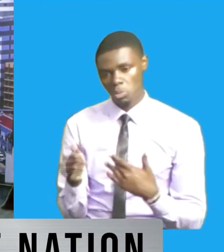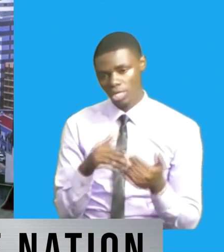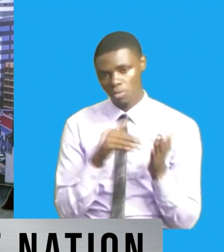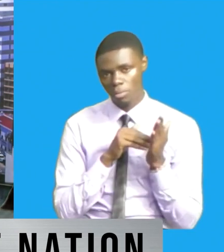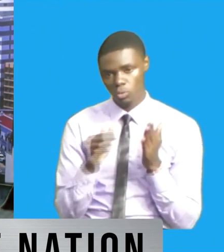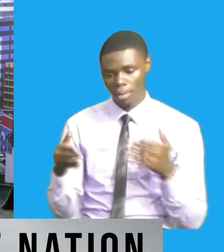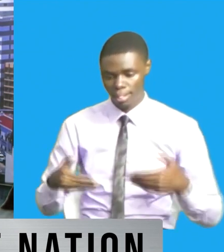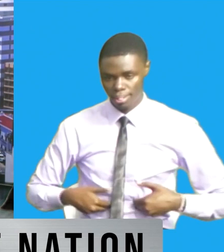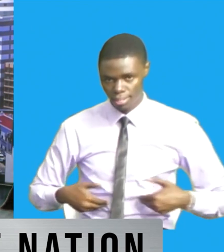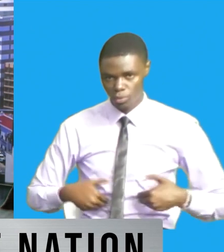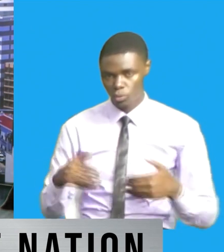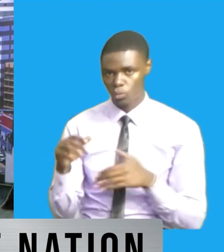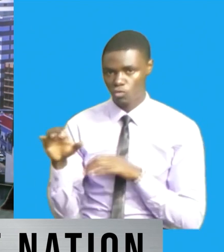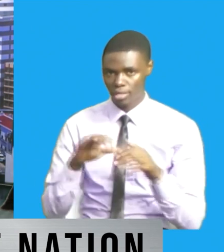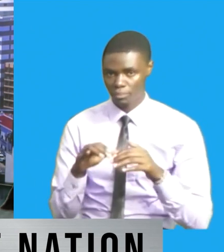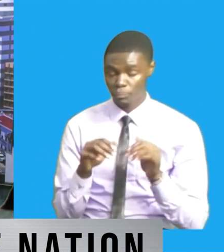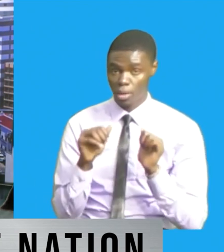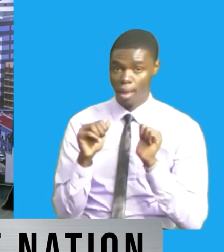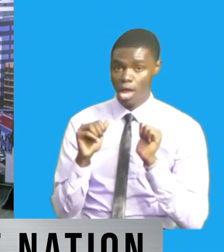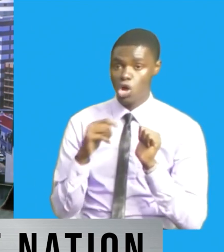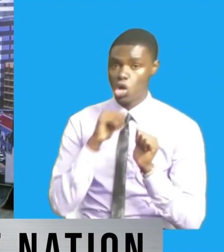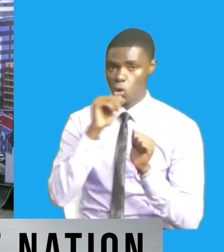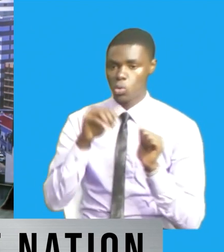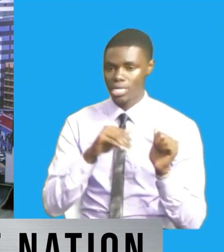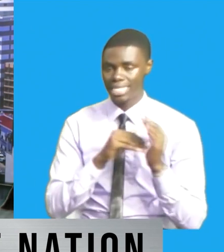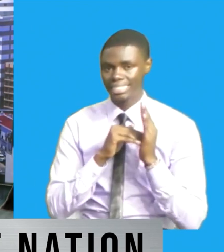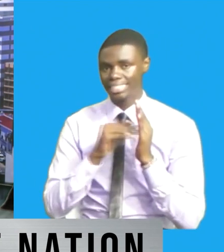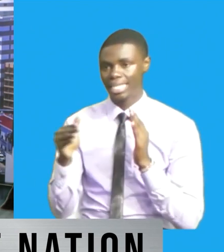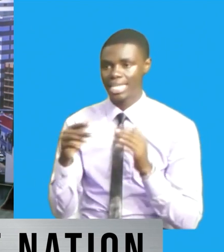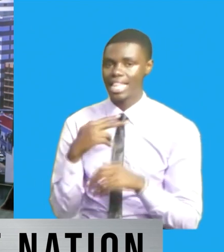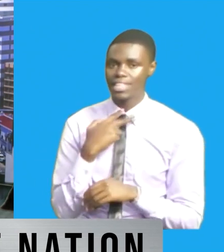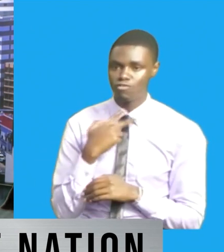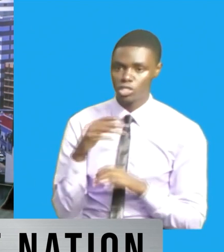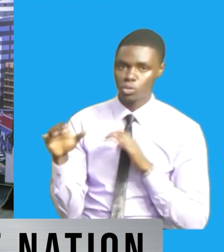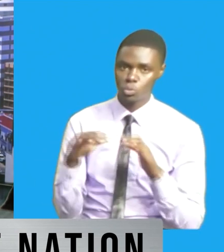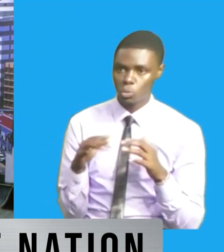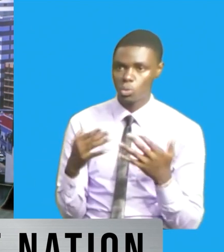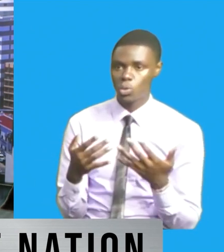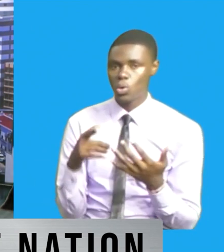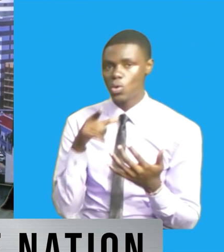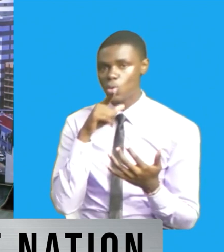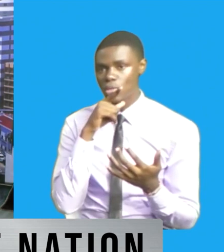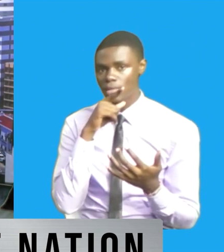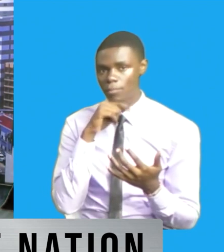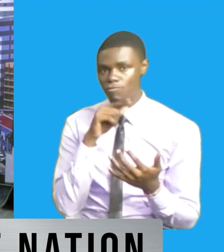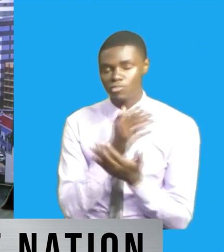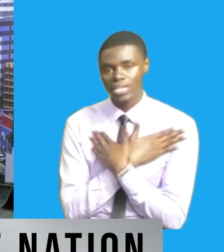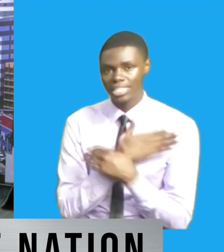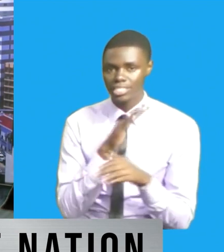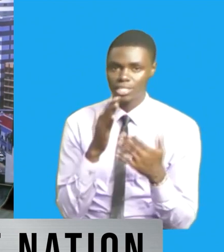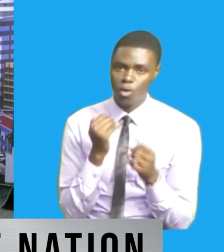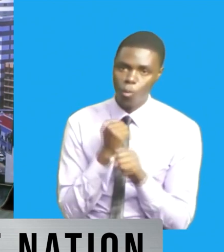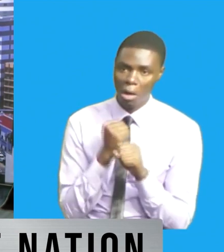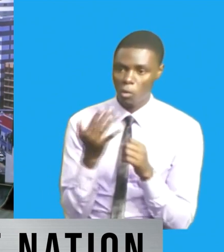vijana kufanya, wanasema you can don't send the boys to do the men's work or the girls right. To do the women's work. Kwa hivyo